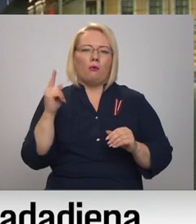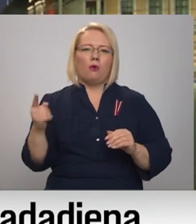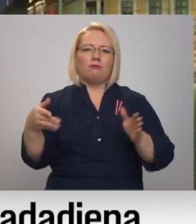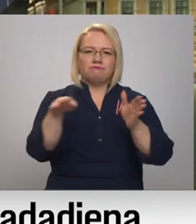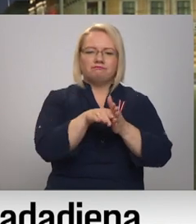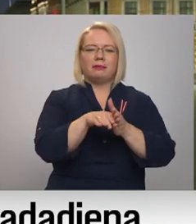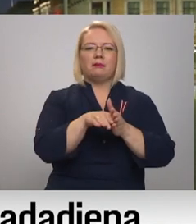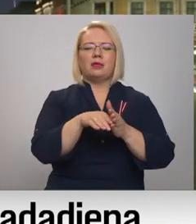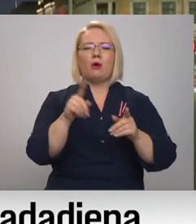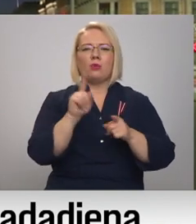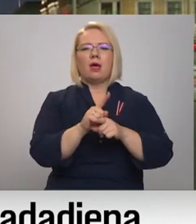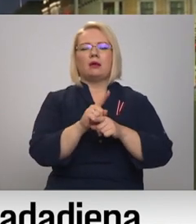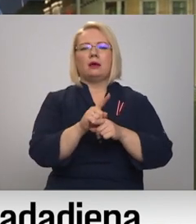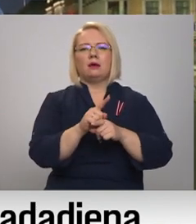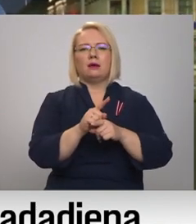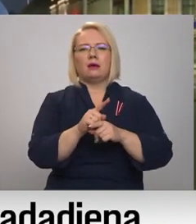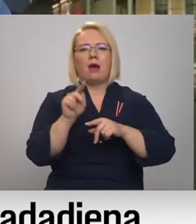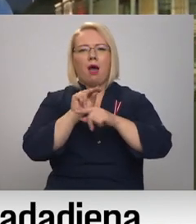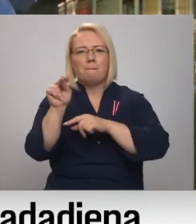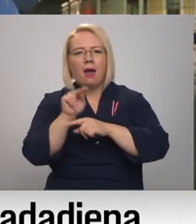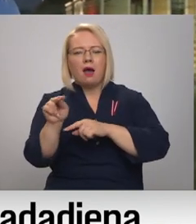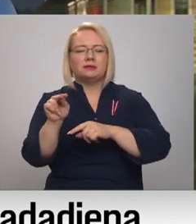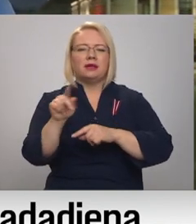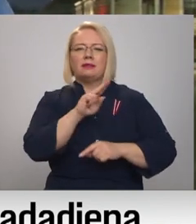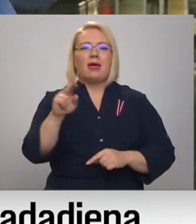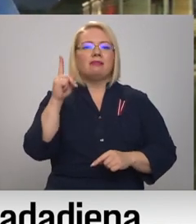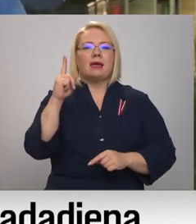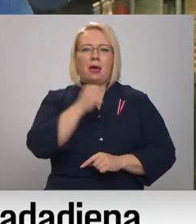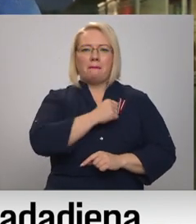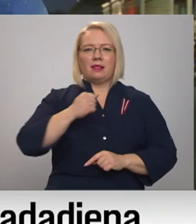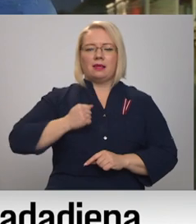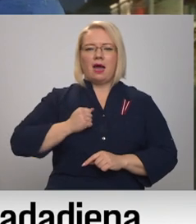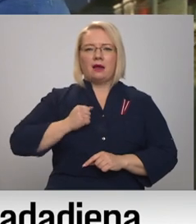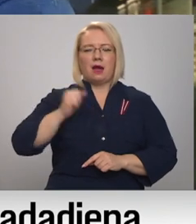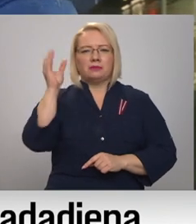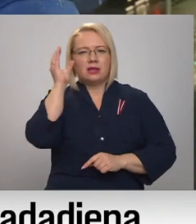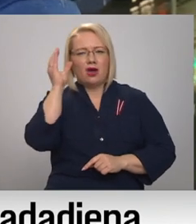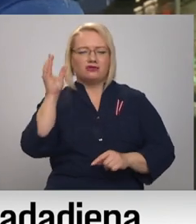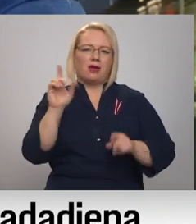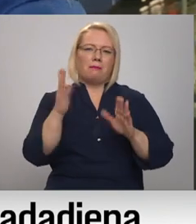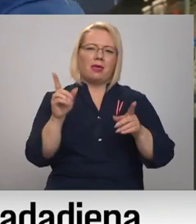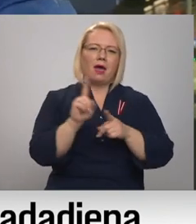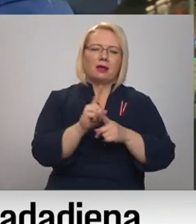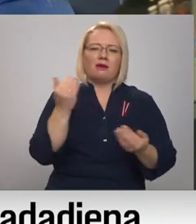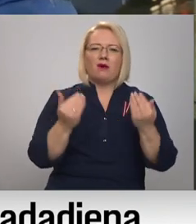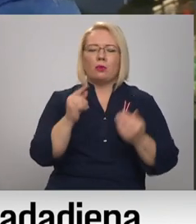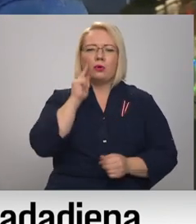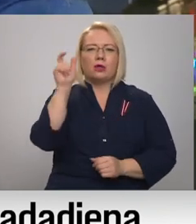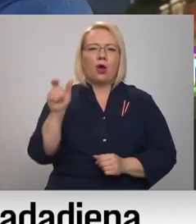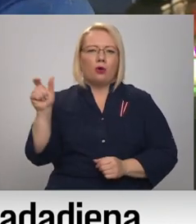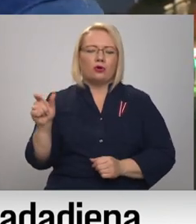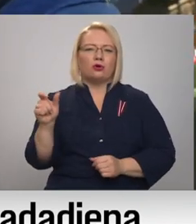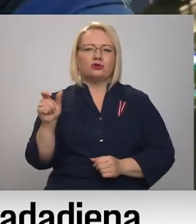un, kā jūs arī minējāt, apmācīt ne tikai militārajām zināšanām, bet arī varbūt jauniešos sēt